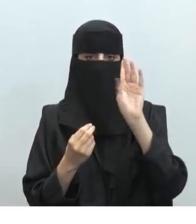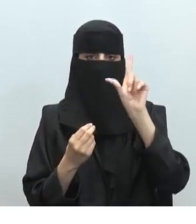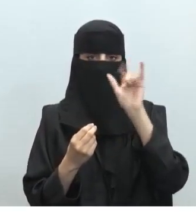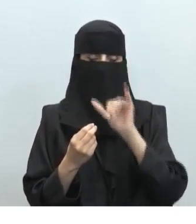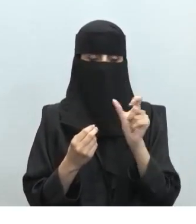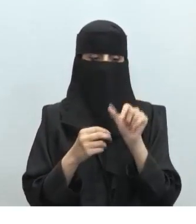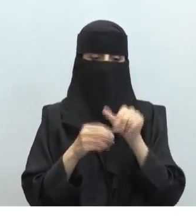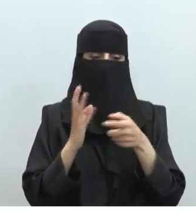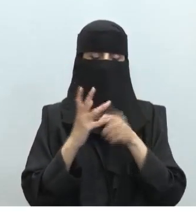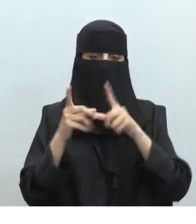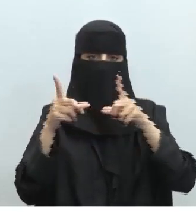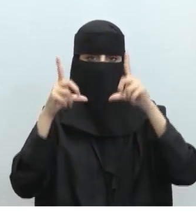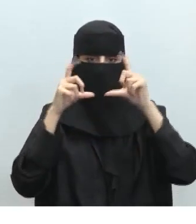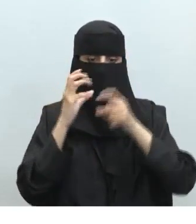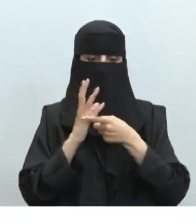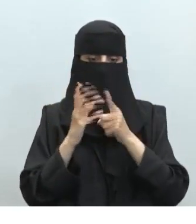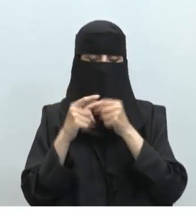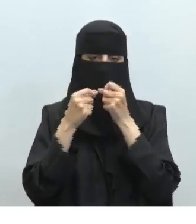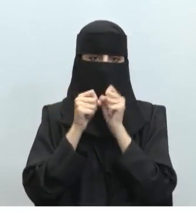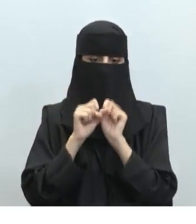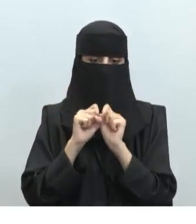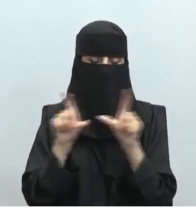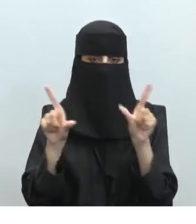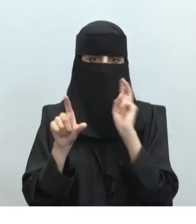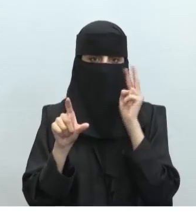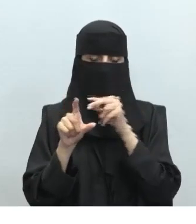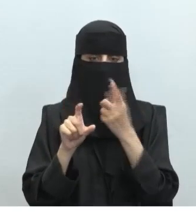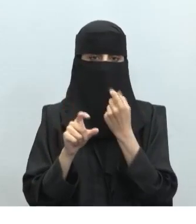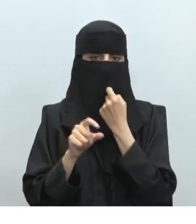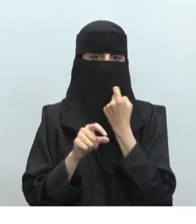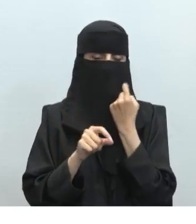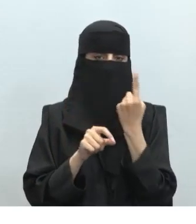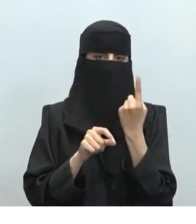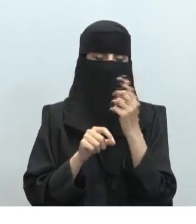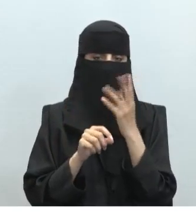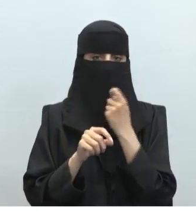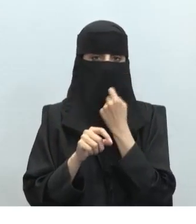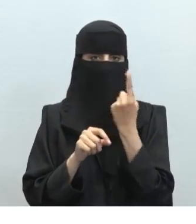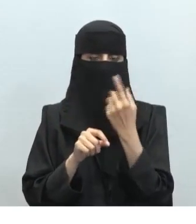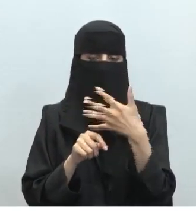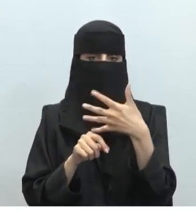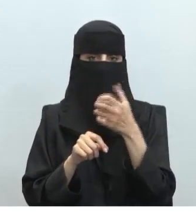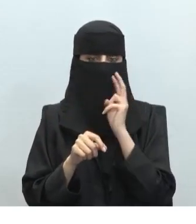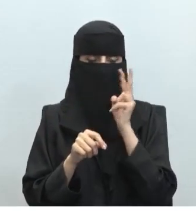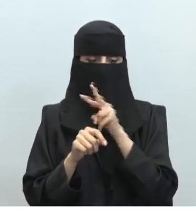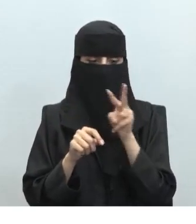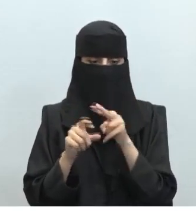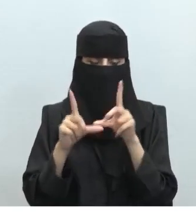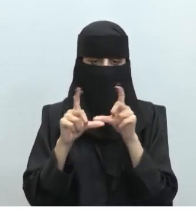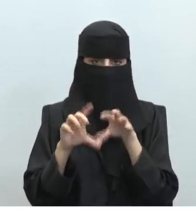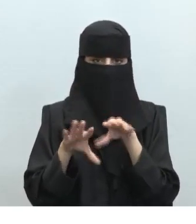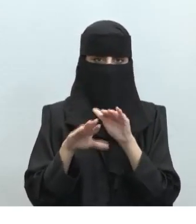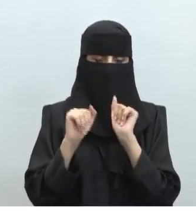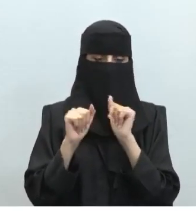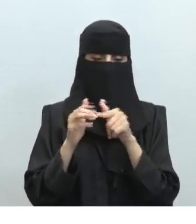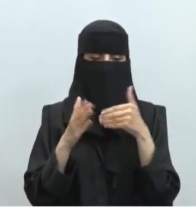الصوره الشهيره 51 لان هذه الصوره التقطت عام 51 العالم وتسون وكريك هؤلاء العلماء